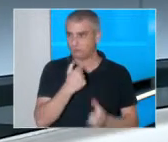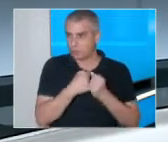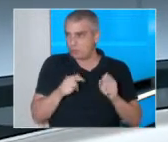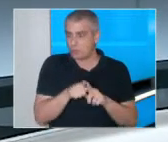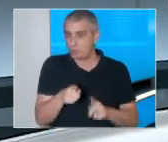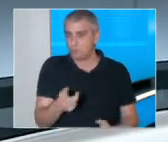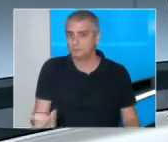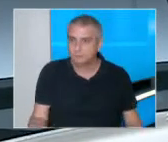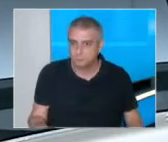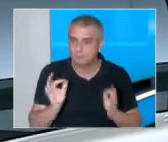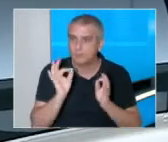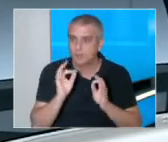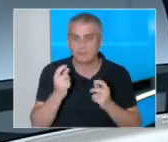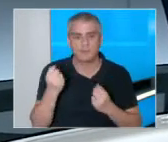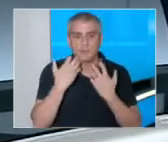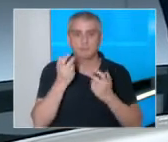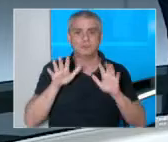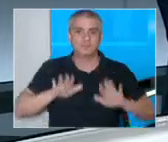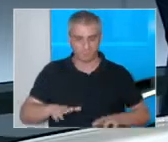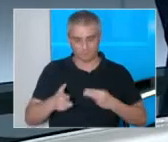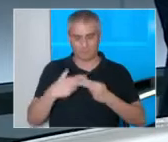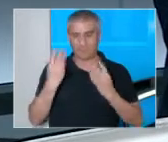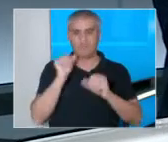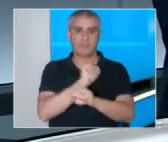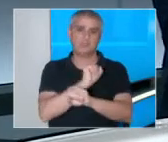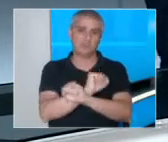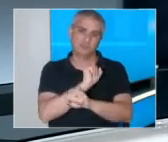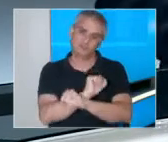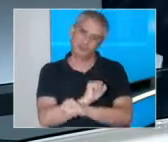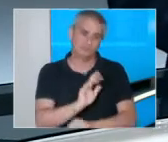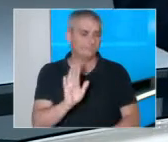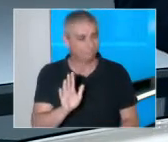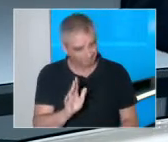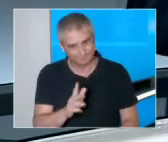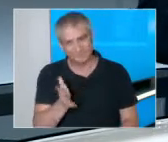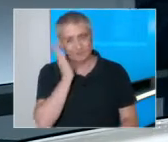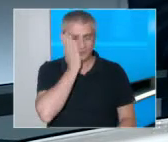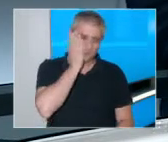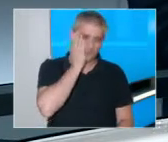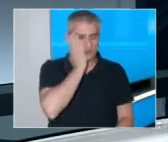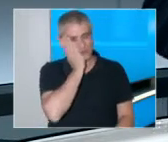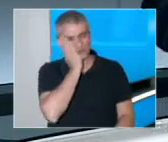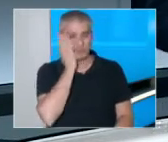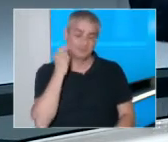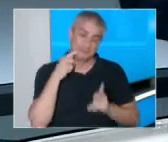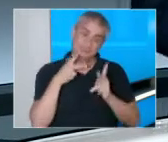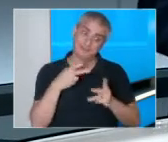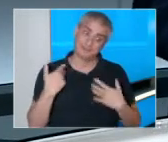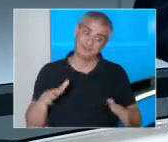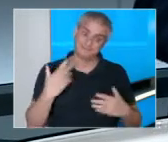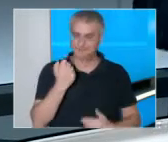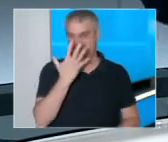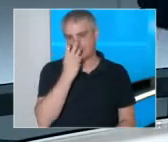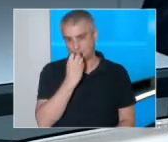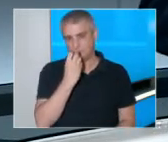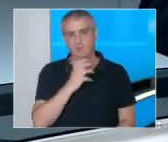כאלו. במיוחד בפרשת וישב, כשיש הרבה שנראה שהם הולכים בדרך לשבת. כן. גם על זה נדבר. אוי אוי אוי אוי אוי, זו הייתה בדיחה, אה? קצת